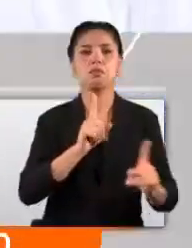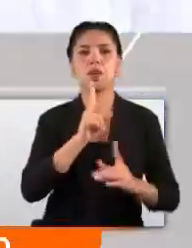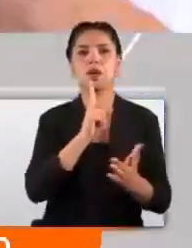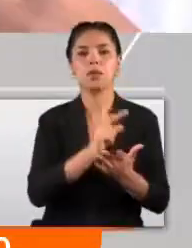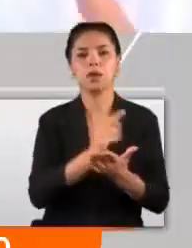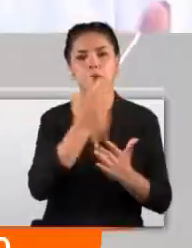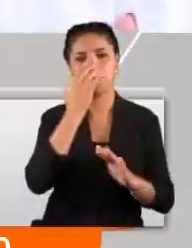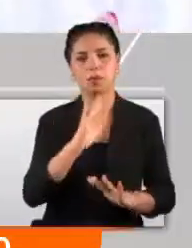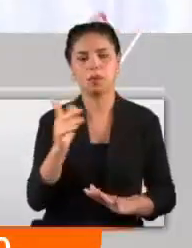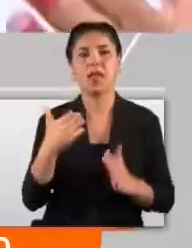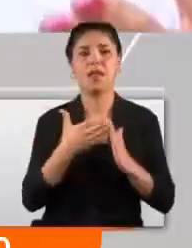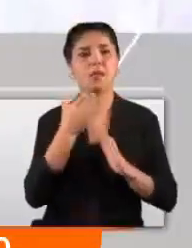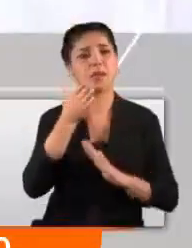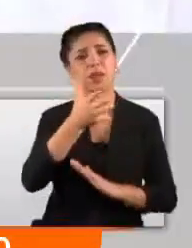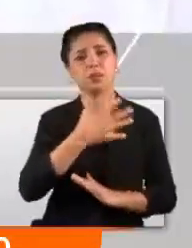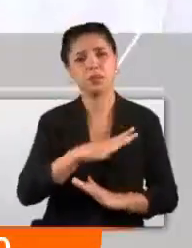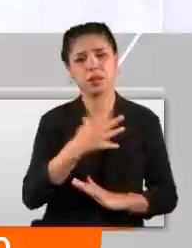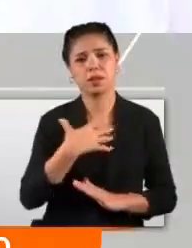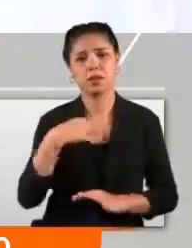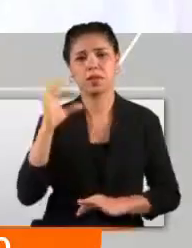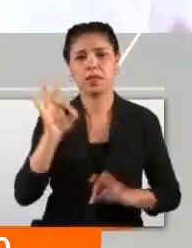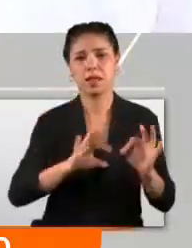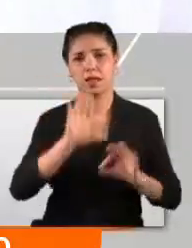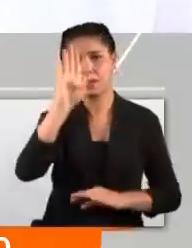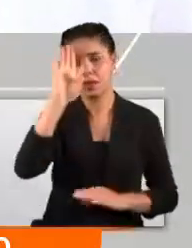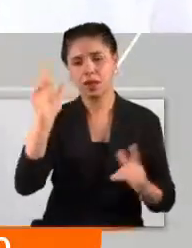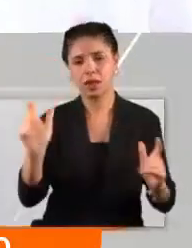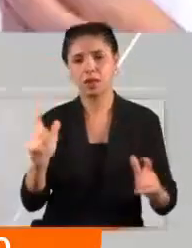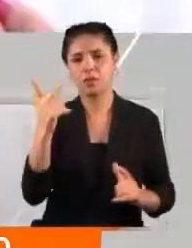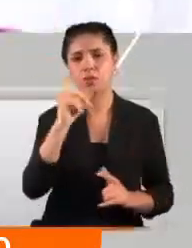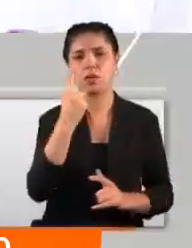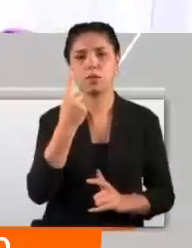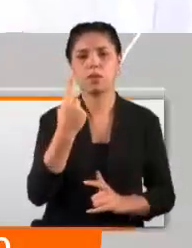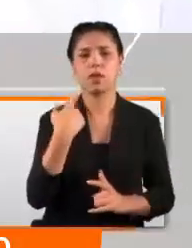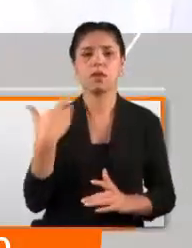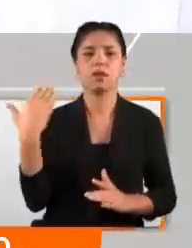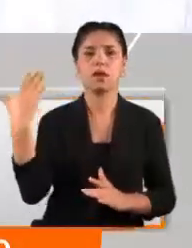bekliyor. Evime gitmek istiyorum. Benim tedavim İstanbul'da. Her 3 ayda bir oraya